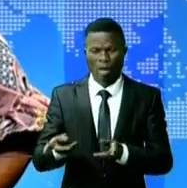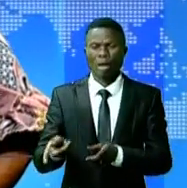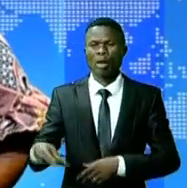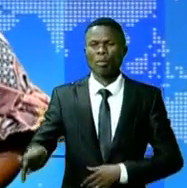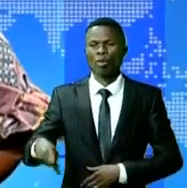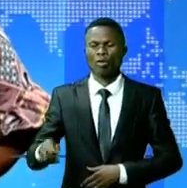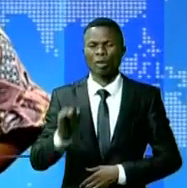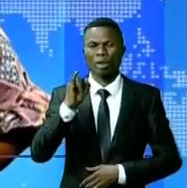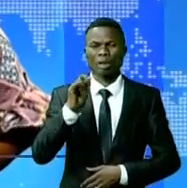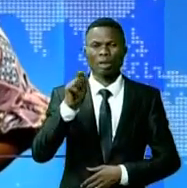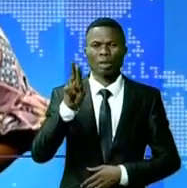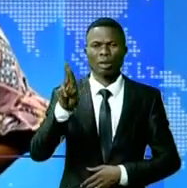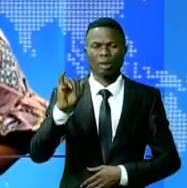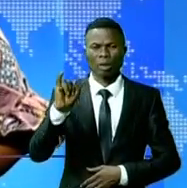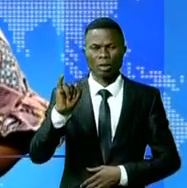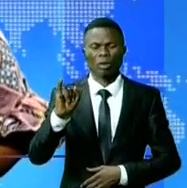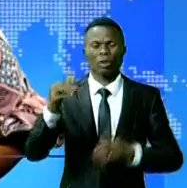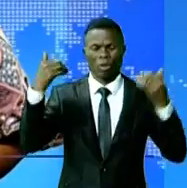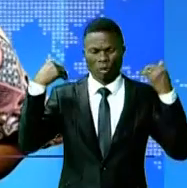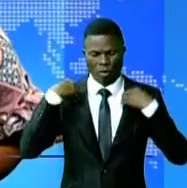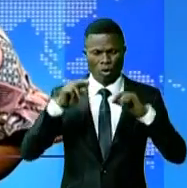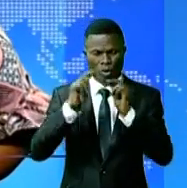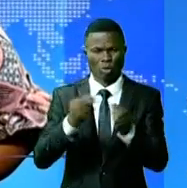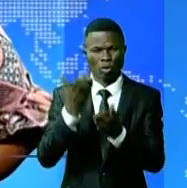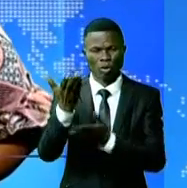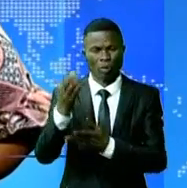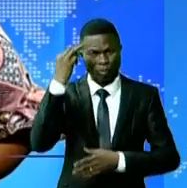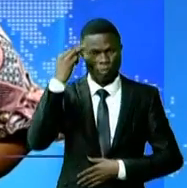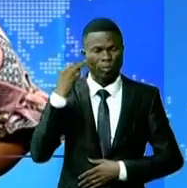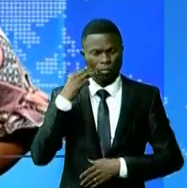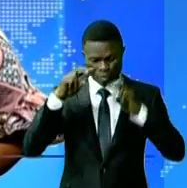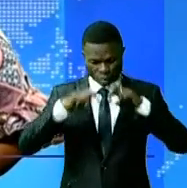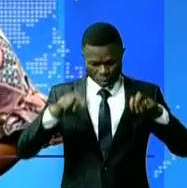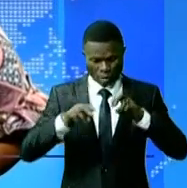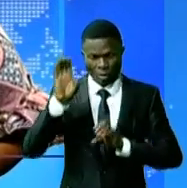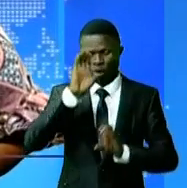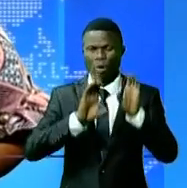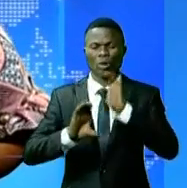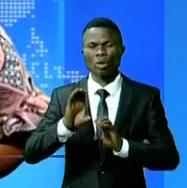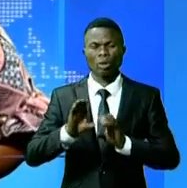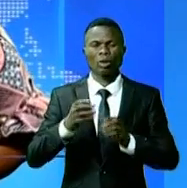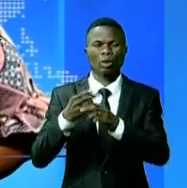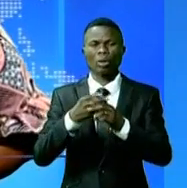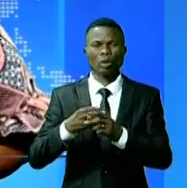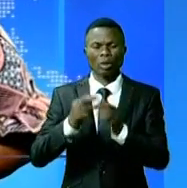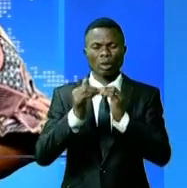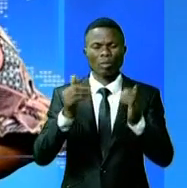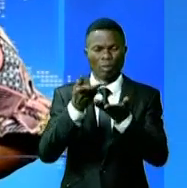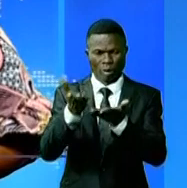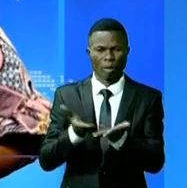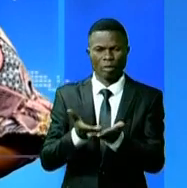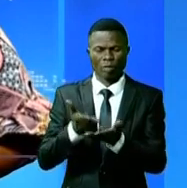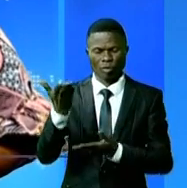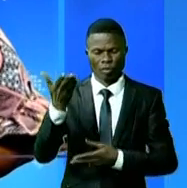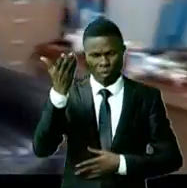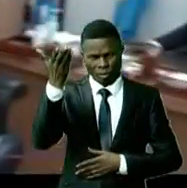de l'Ituri. Le PCA de cette structure en appelle au ministre de la recherche scientifique pour la sécurisation de ce site. Marie Calon